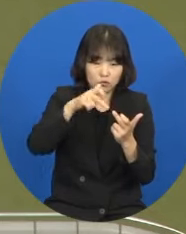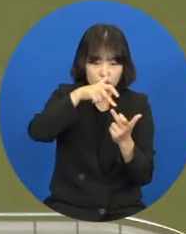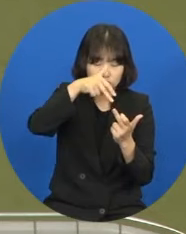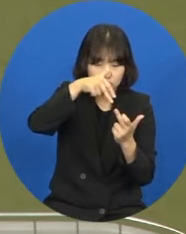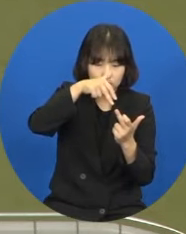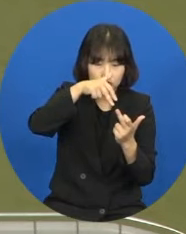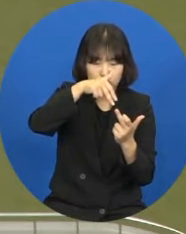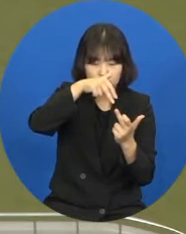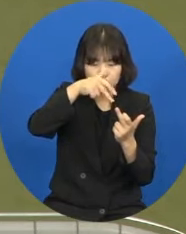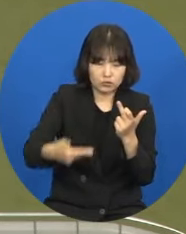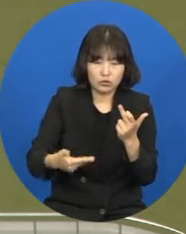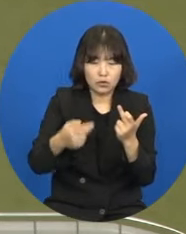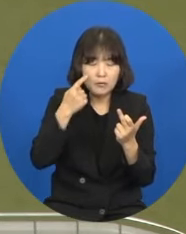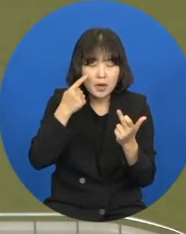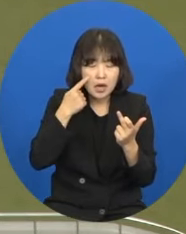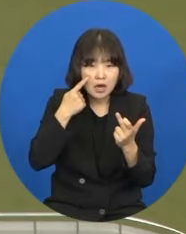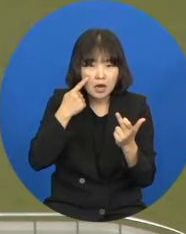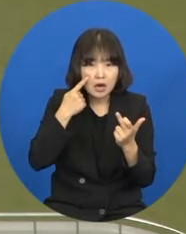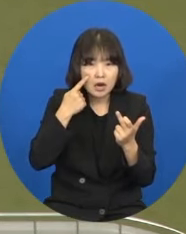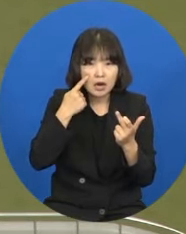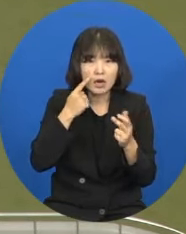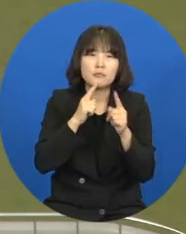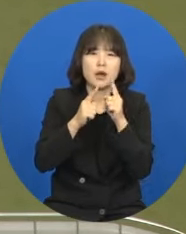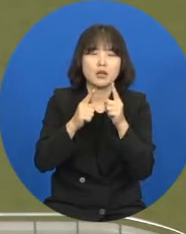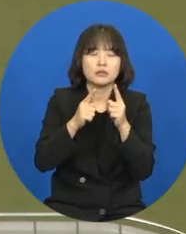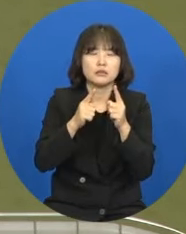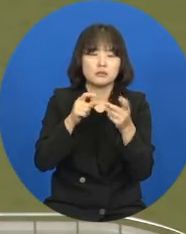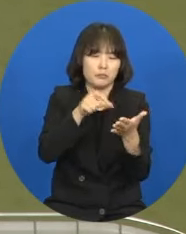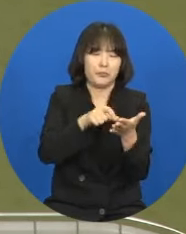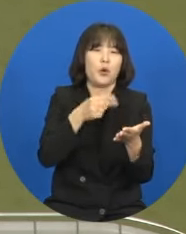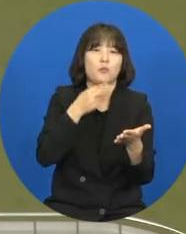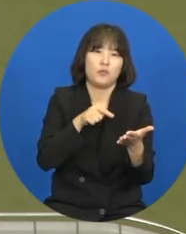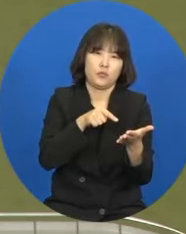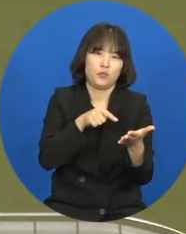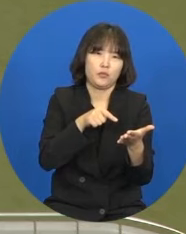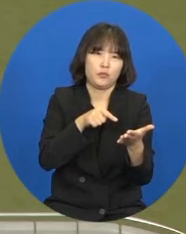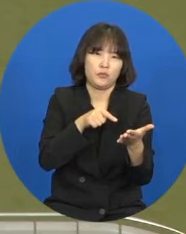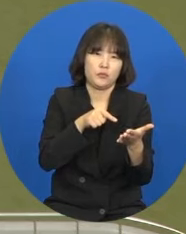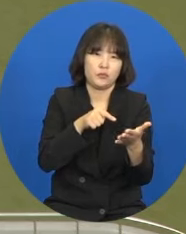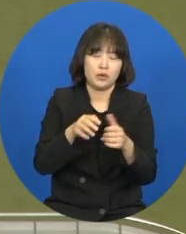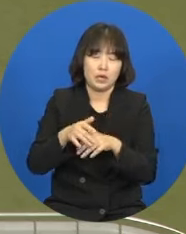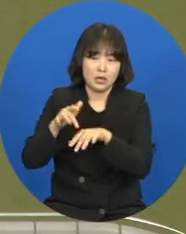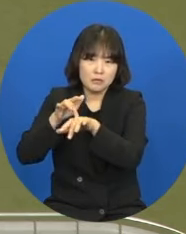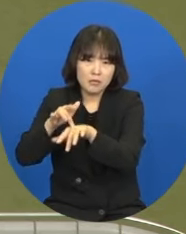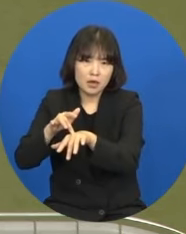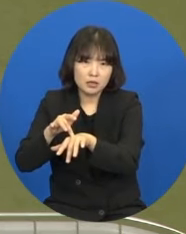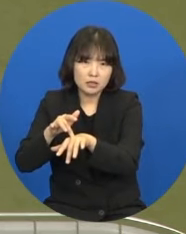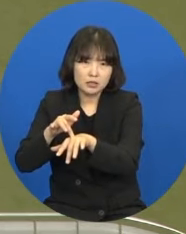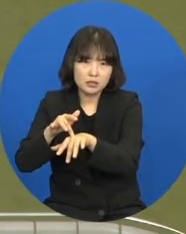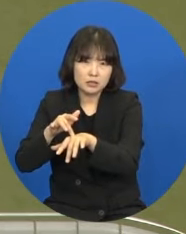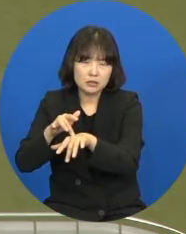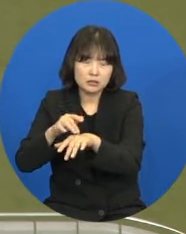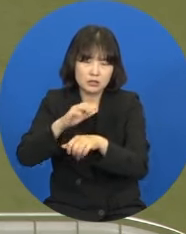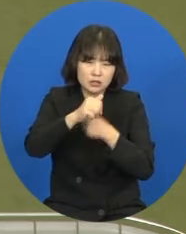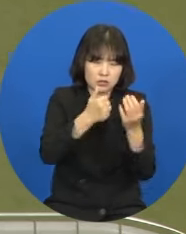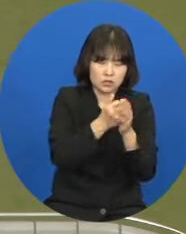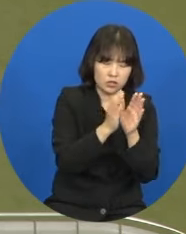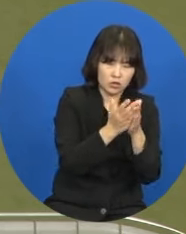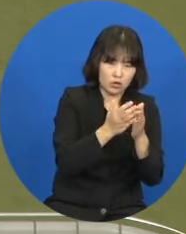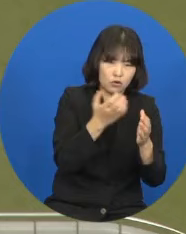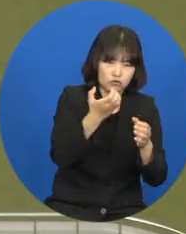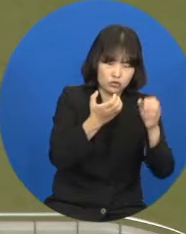시험해 봐라이 구절은 없어요 마귀는 성경에 90%인 10% 틀어서 바꾸는